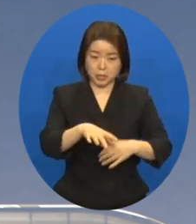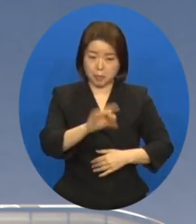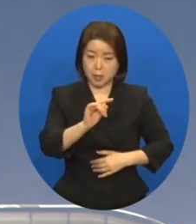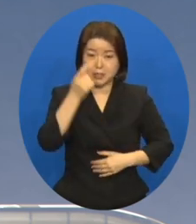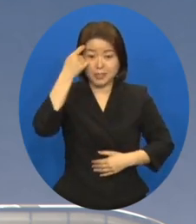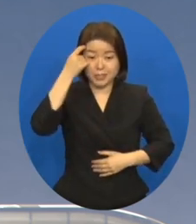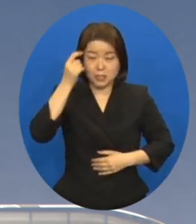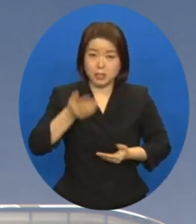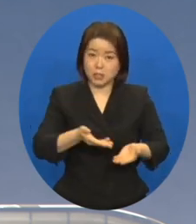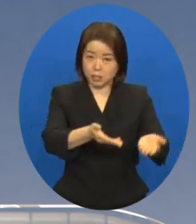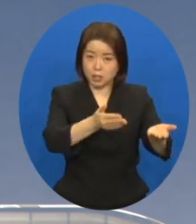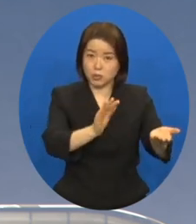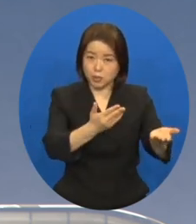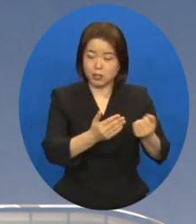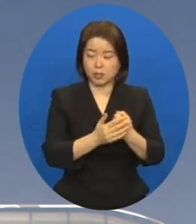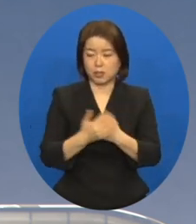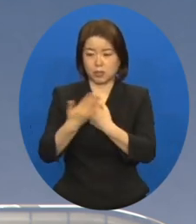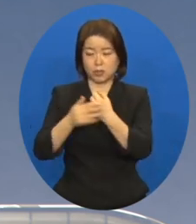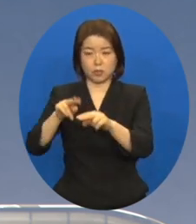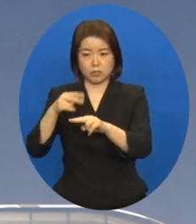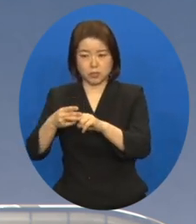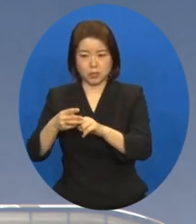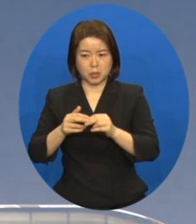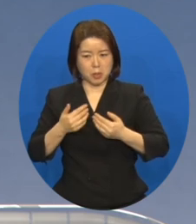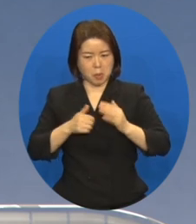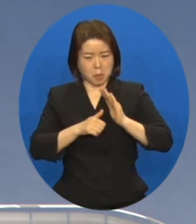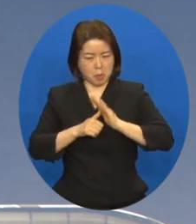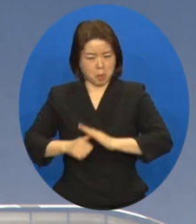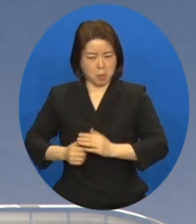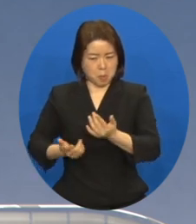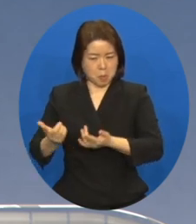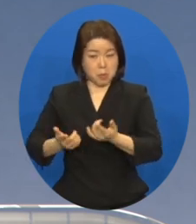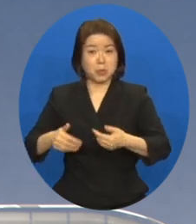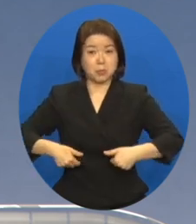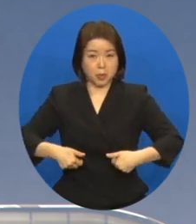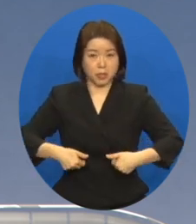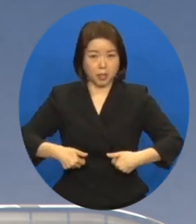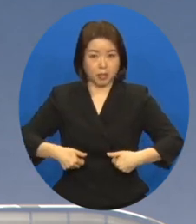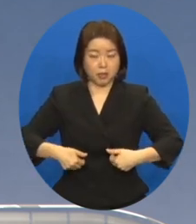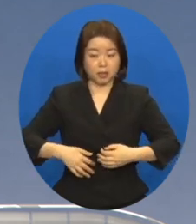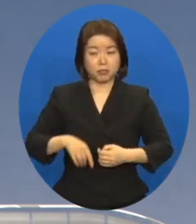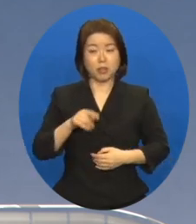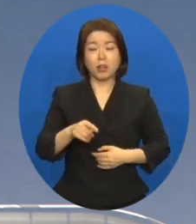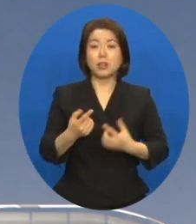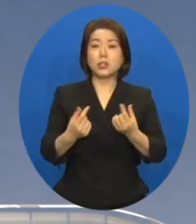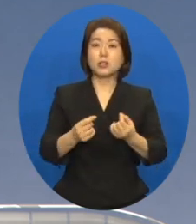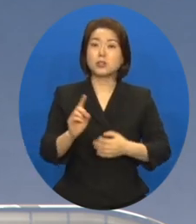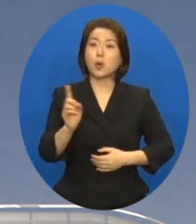한다. 은사도 절제를 해야 한다. 자, 이런 사람은